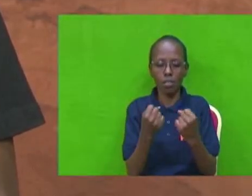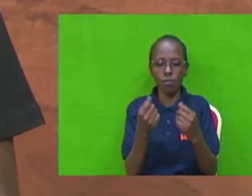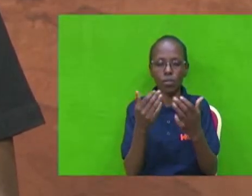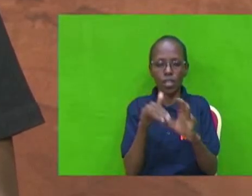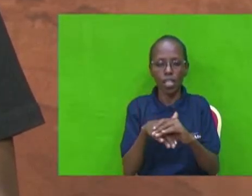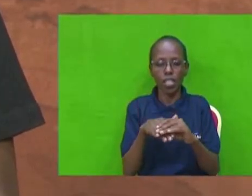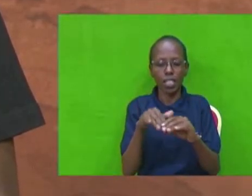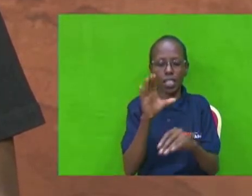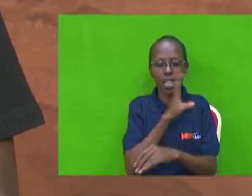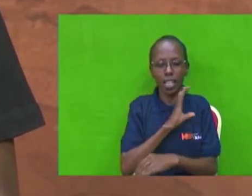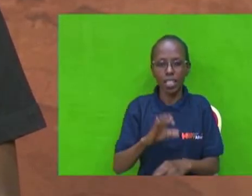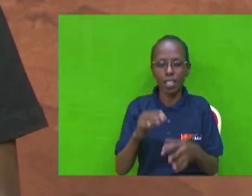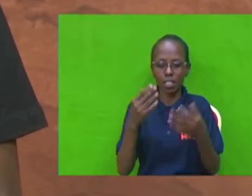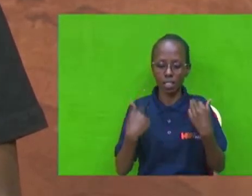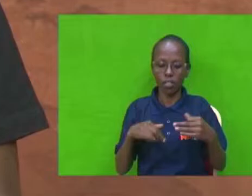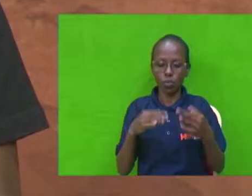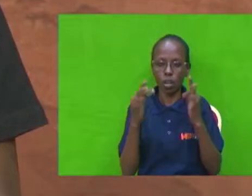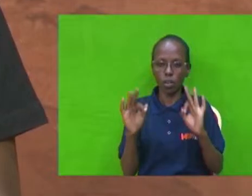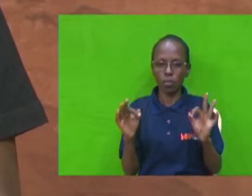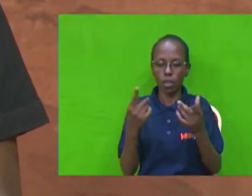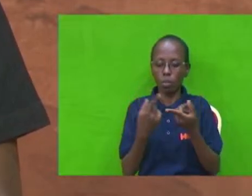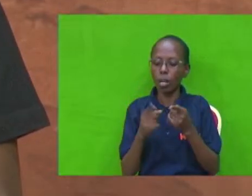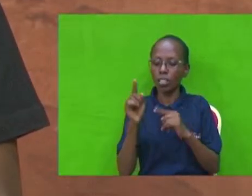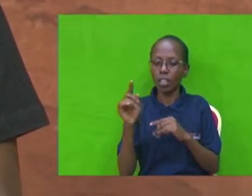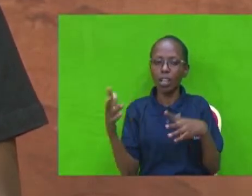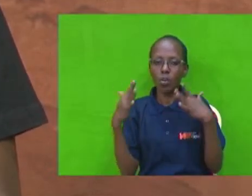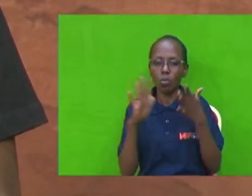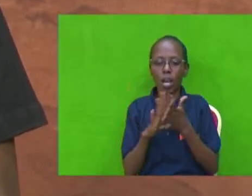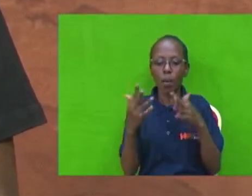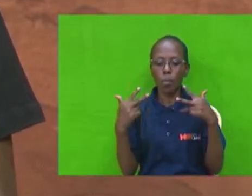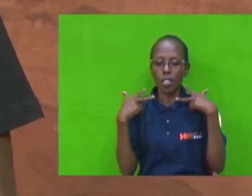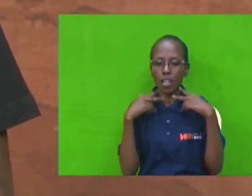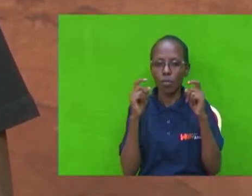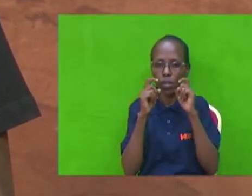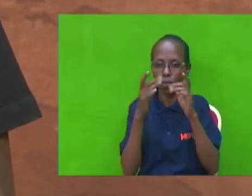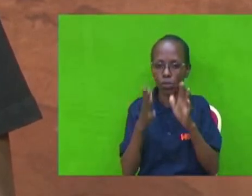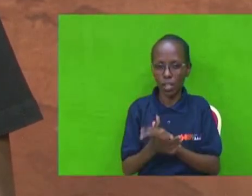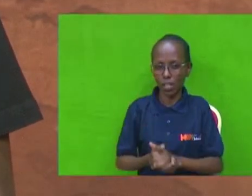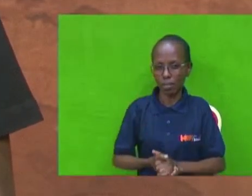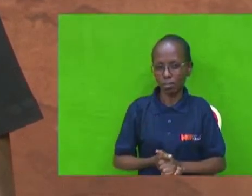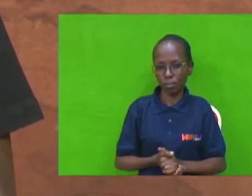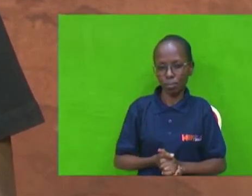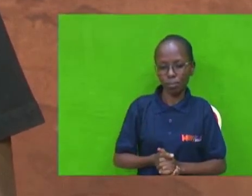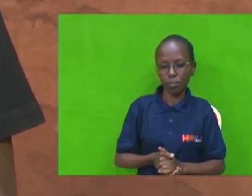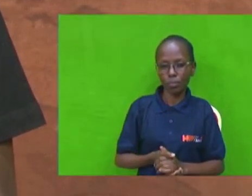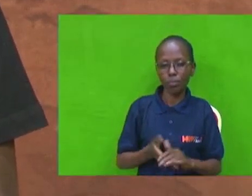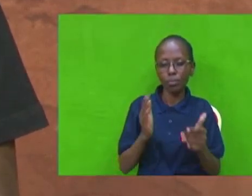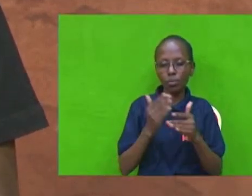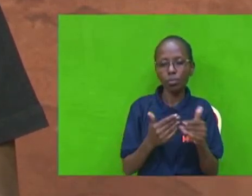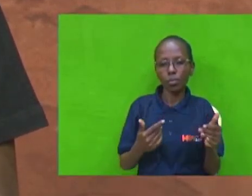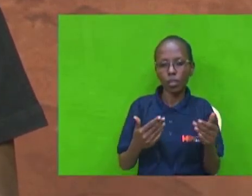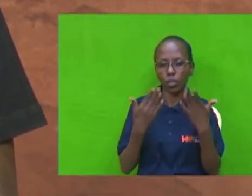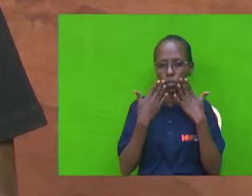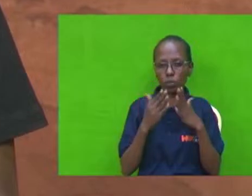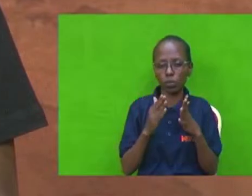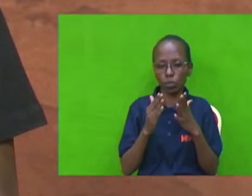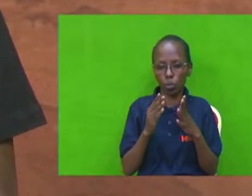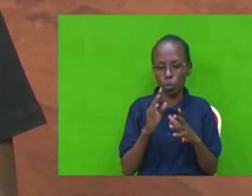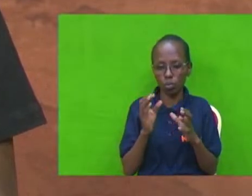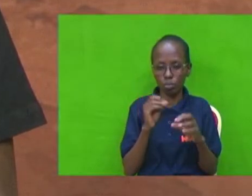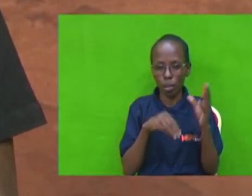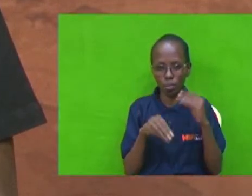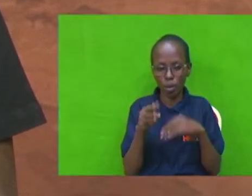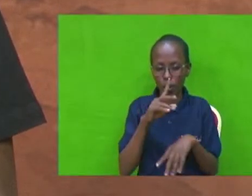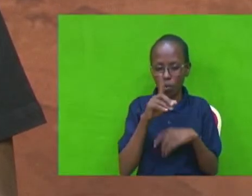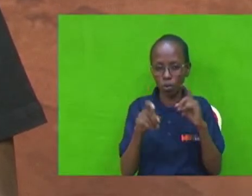kule unakuwa mtumwa, una uhuru wa kufanya. Uhuru. Unaelekezwa. Sasa Mwalimu Jones, kabla tuweze kuchangamkia swali, Waefeso